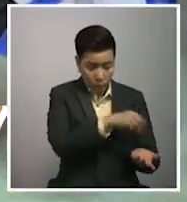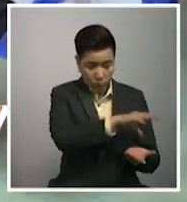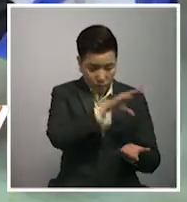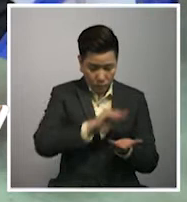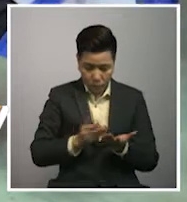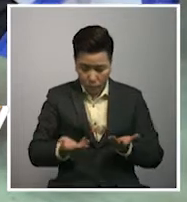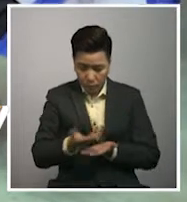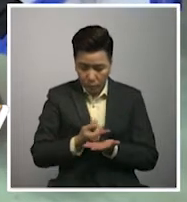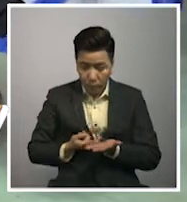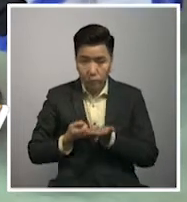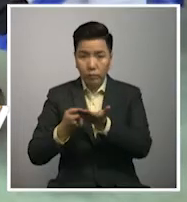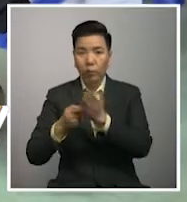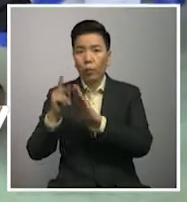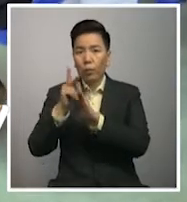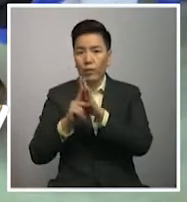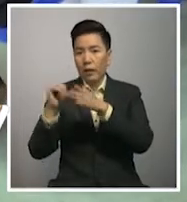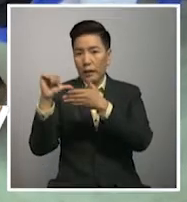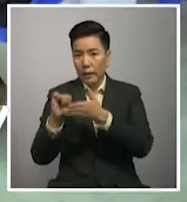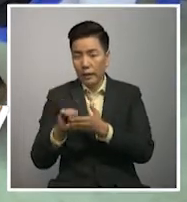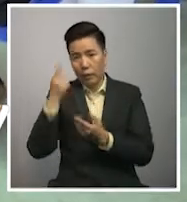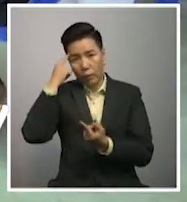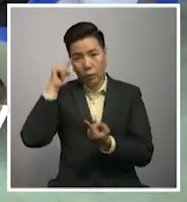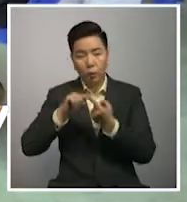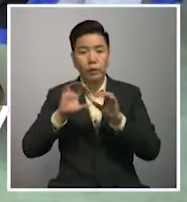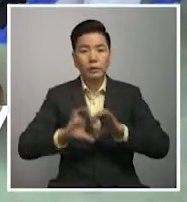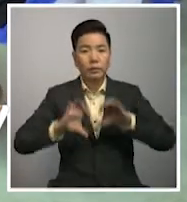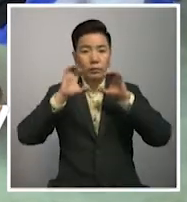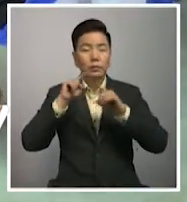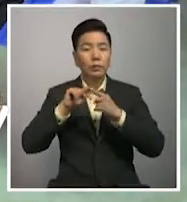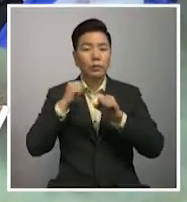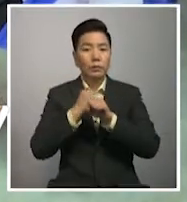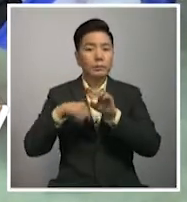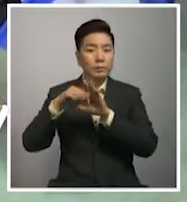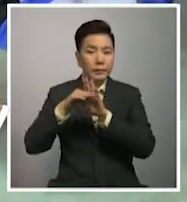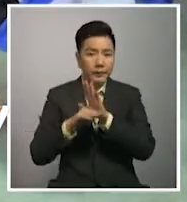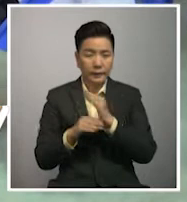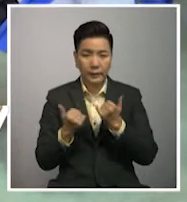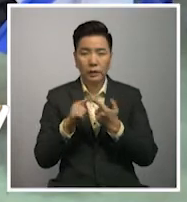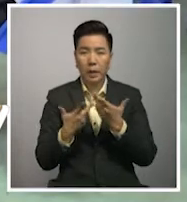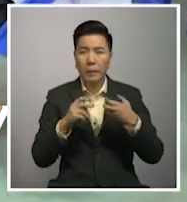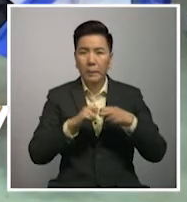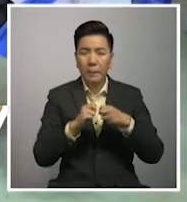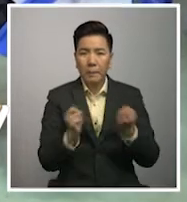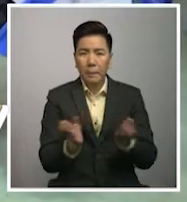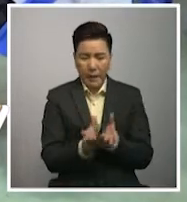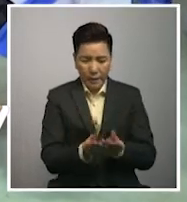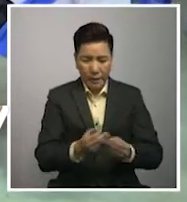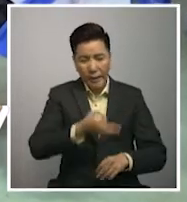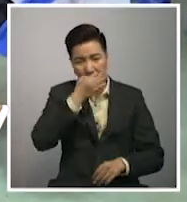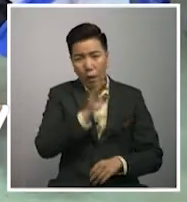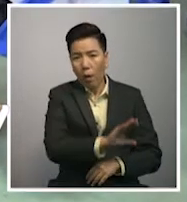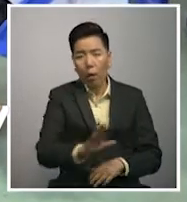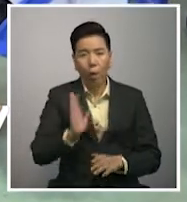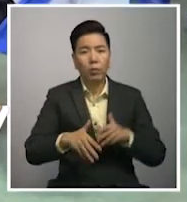อพิจารณาแก้ไขกฎหมายและจะไปยังเสนอต่อรัฐบาลในกระบวนการต่อไปเพื่อเป็นการลดปัญหาพื้นที่ดินทำกินของ